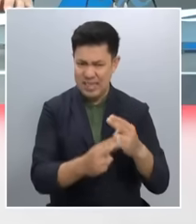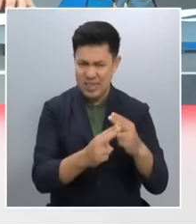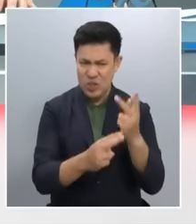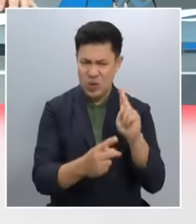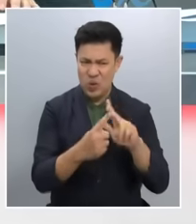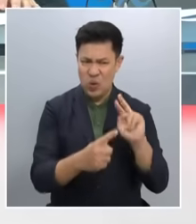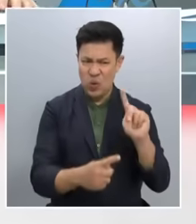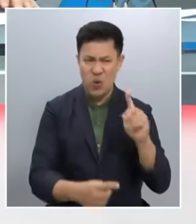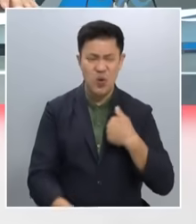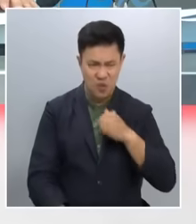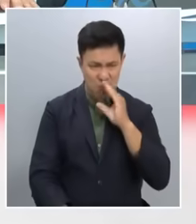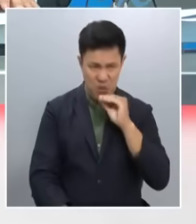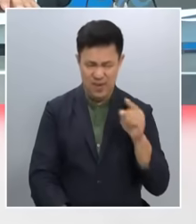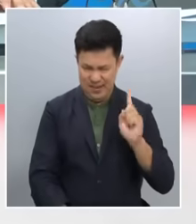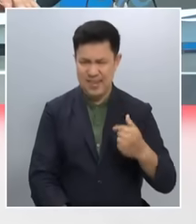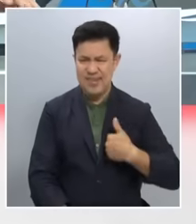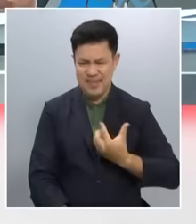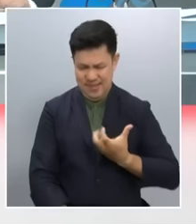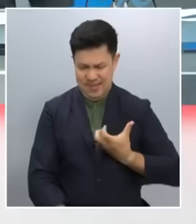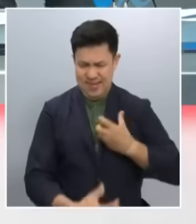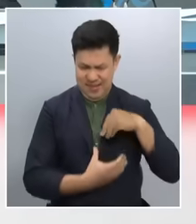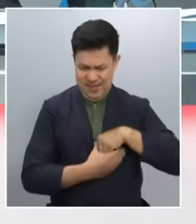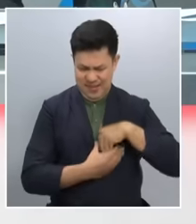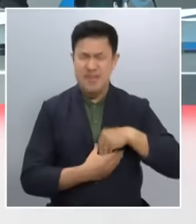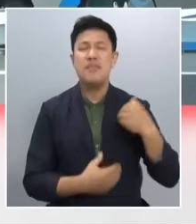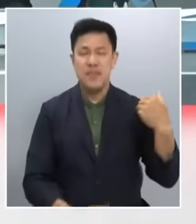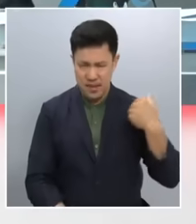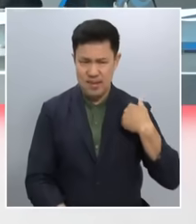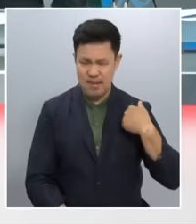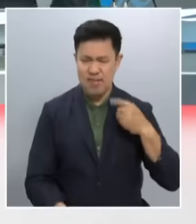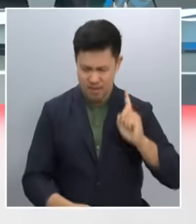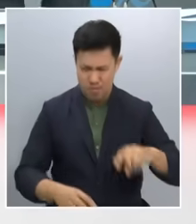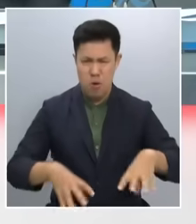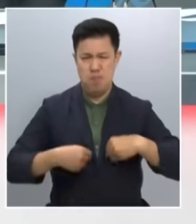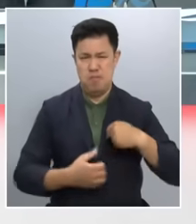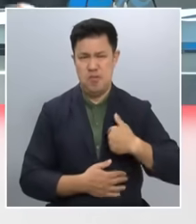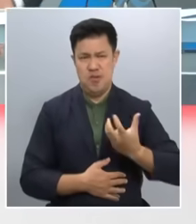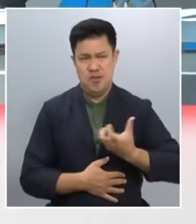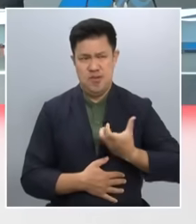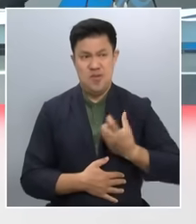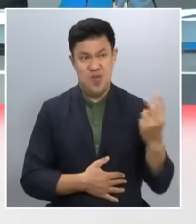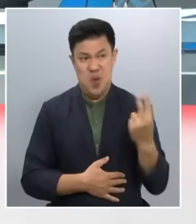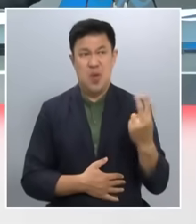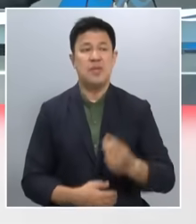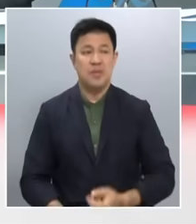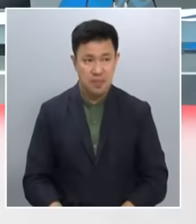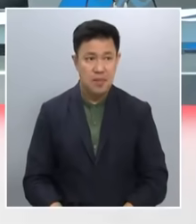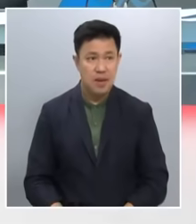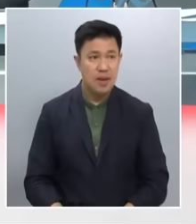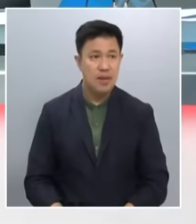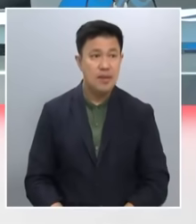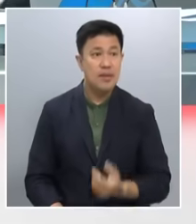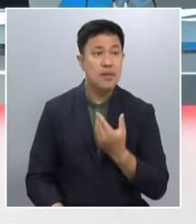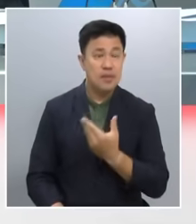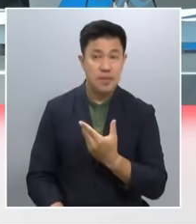ค่ะ นะครับยังฝังหุ่นอยู่นะยังฝังหุ่นอยู่นะบอกเลยนี่ยอมรับเลยฝังหุ่นนะ ค่ะ ประเด็นนี้คือว่าโอเคเมื่อกี้นี้เราเปิด